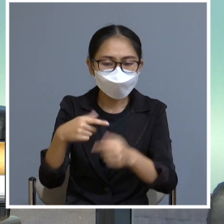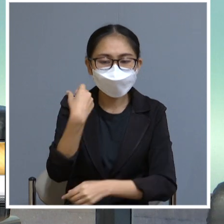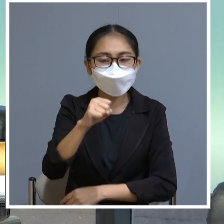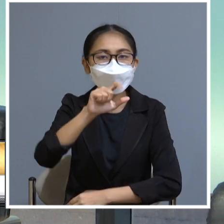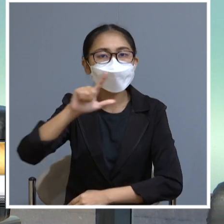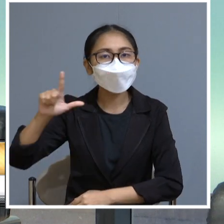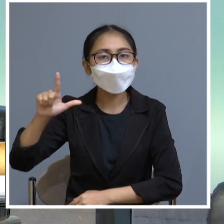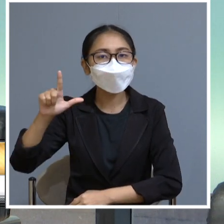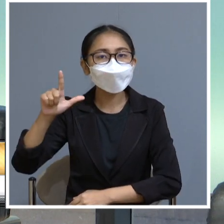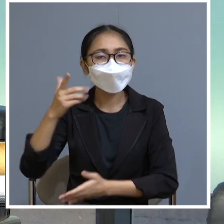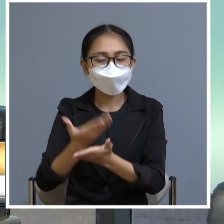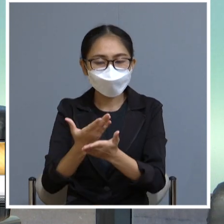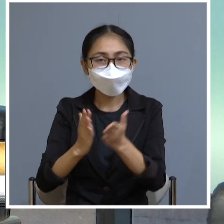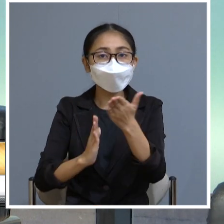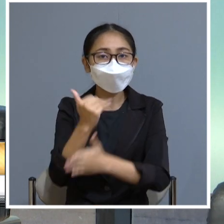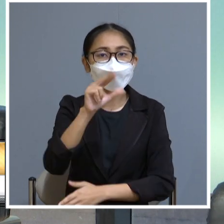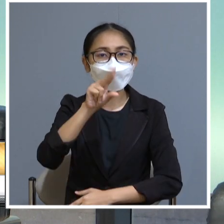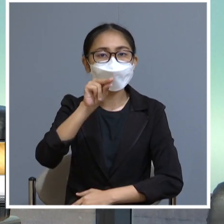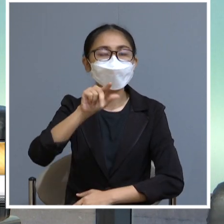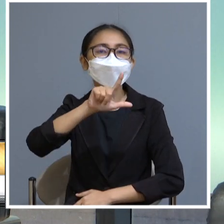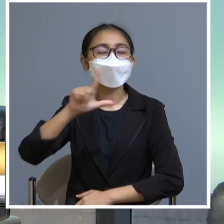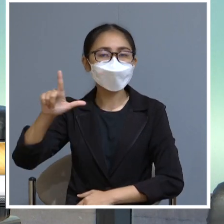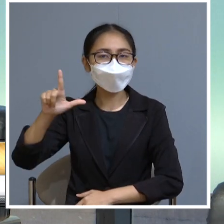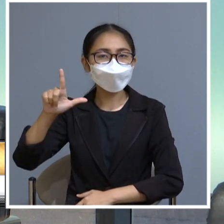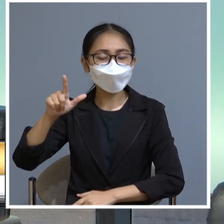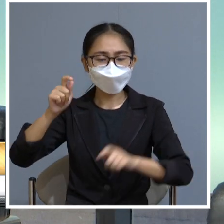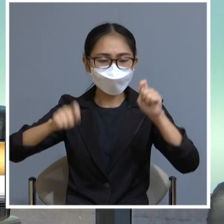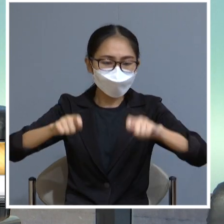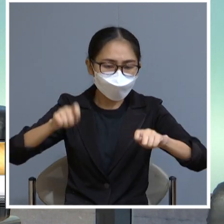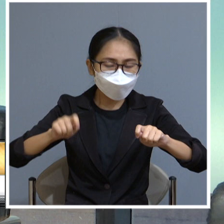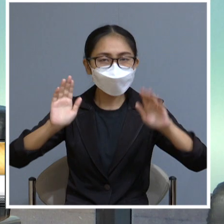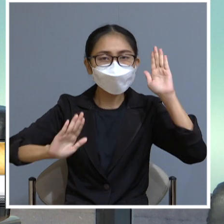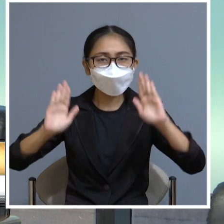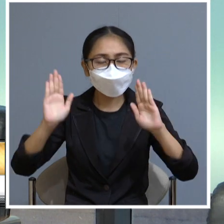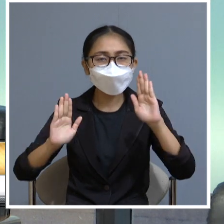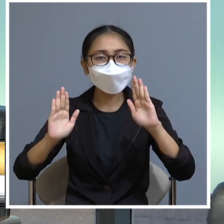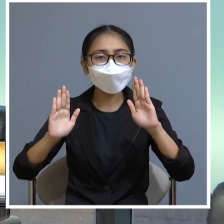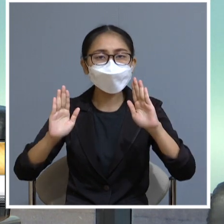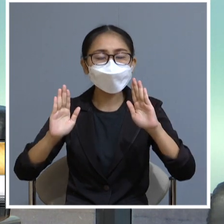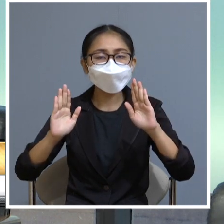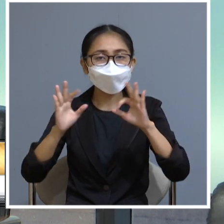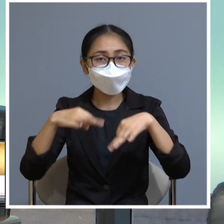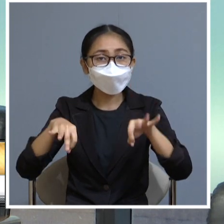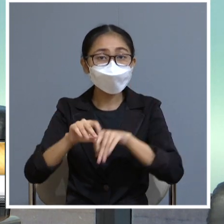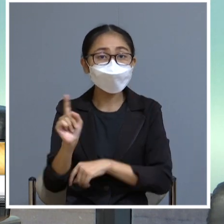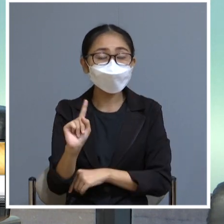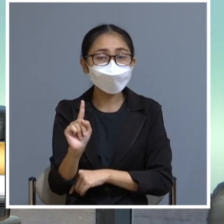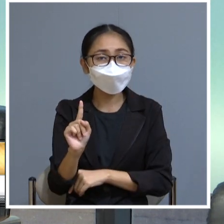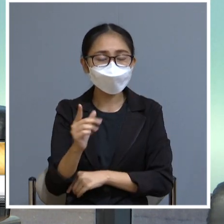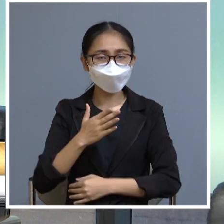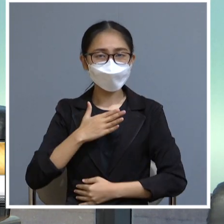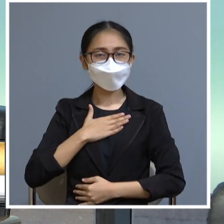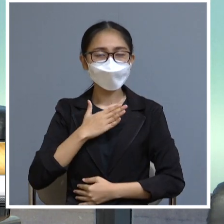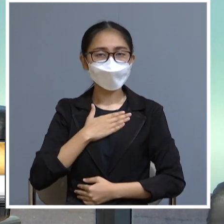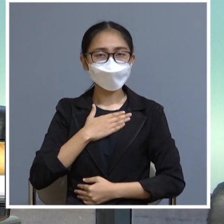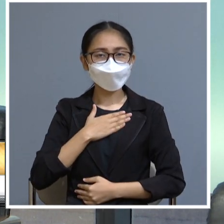กลายเป็ประมลไปได้ที่ 30 ล้านบาทการประมลเชื่นนี้ empleเป็นจุดหนึ่ที่ทางตัวผมเ